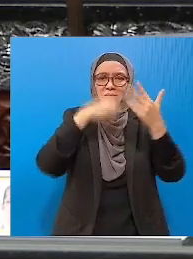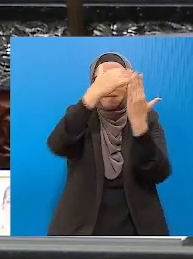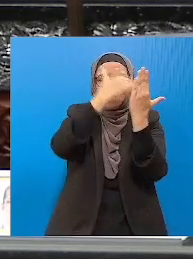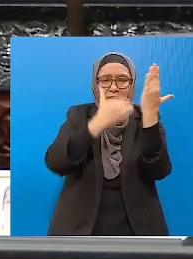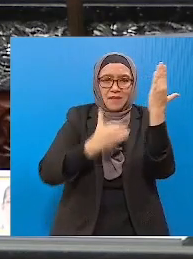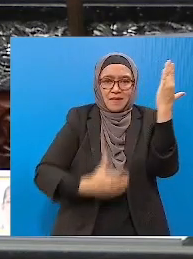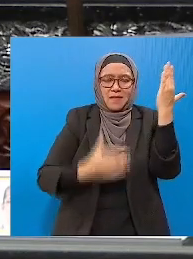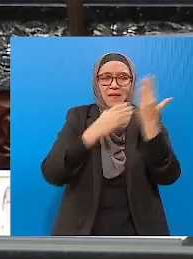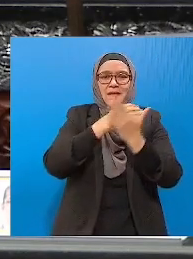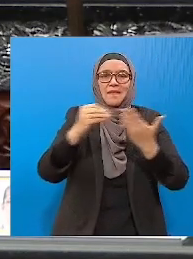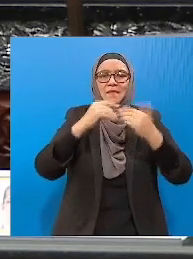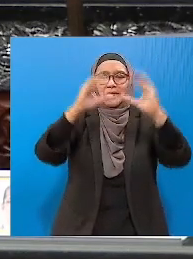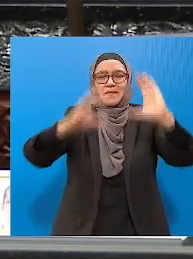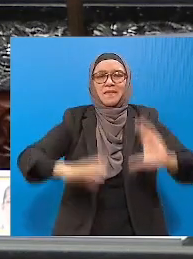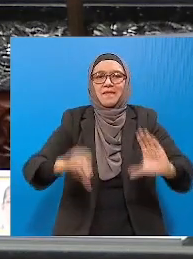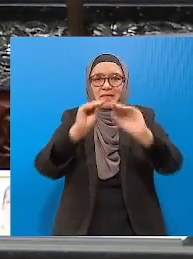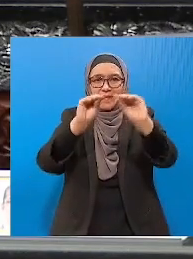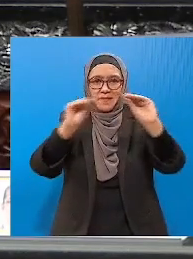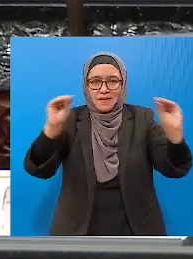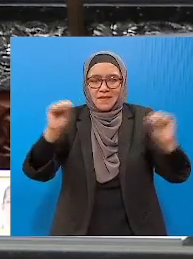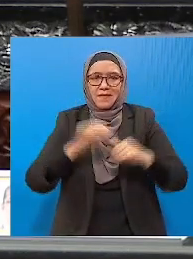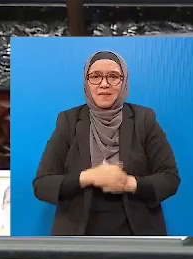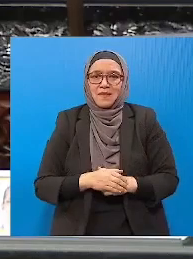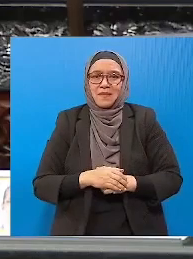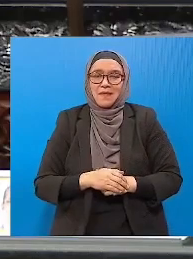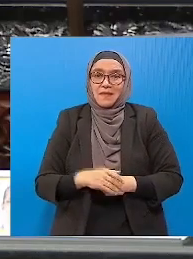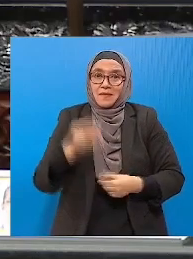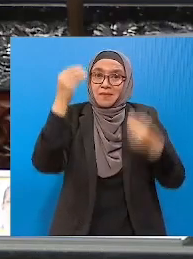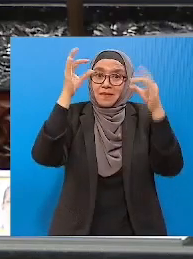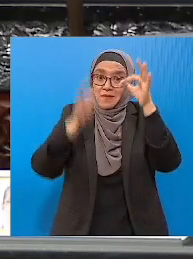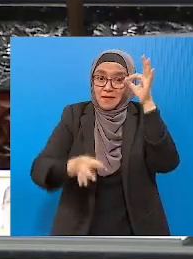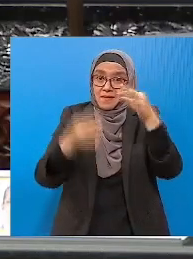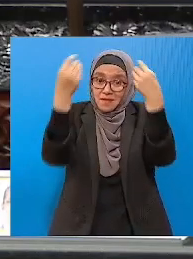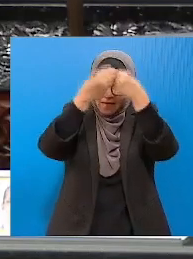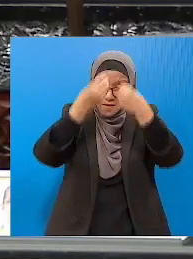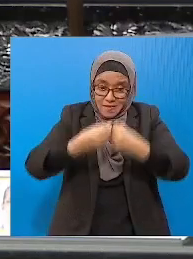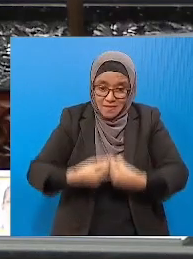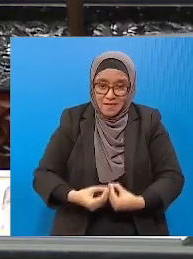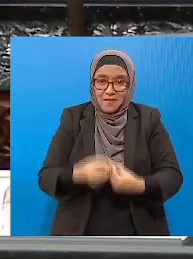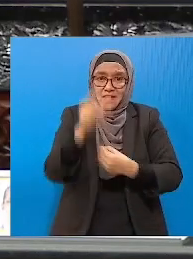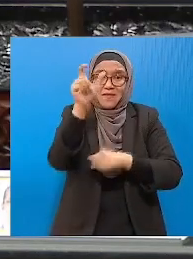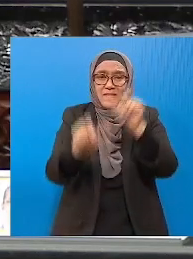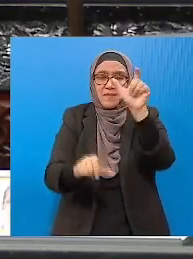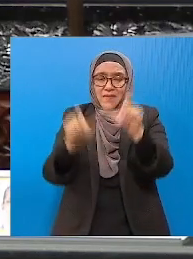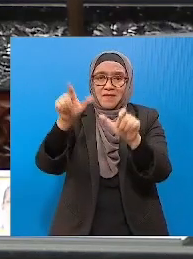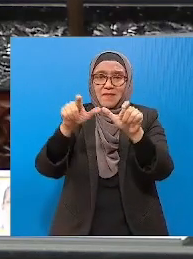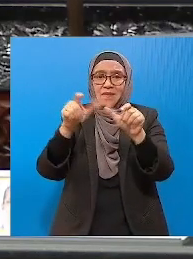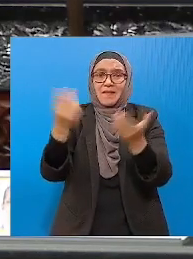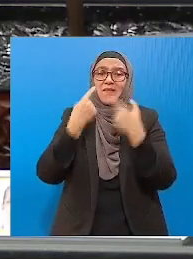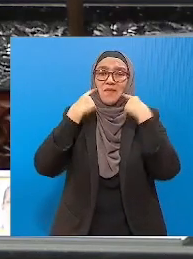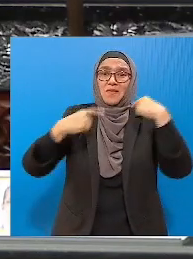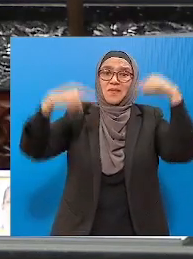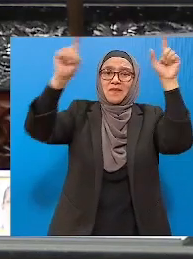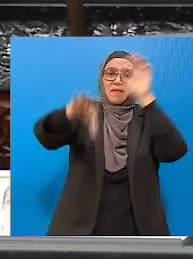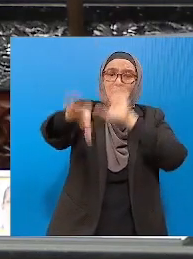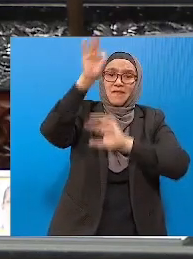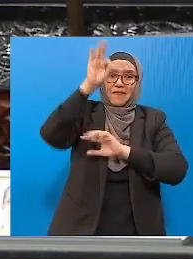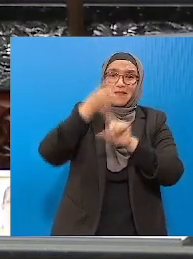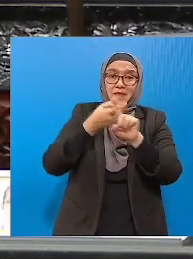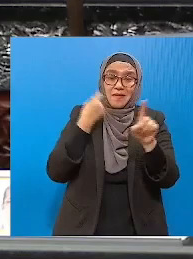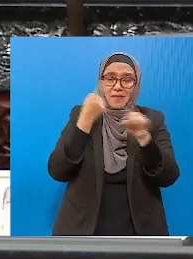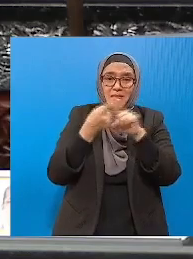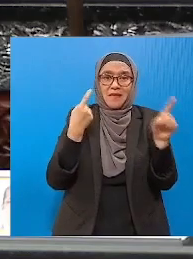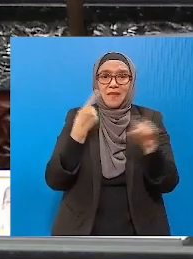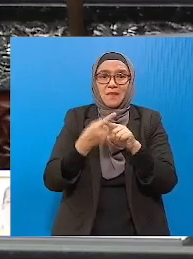dan pedagogis sekiranya bilangan calon yang percaya dilantik dalam kalangan graduan yang mempunyai kelayakan